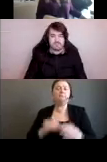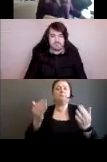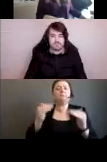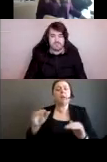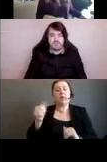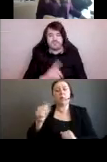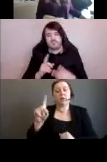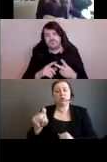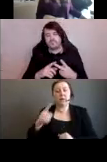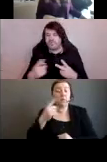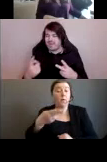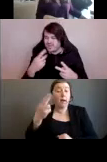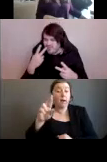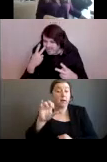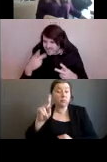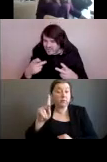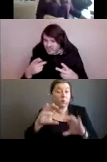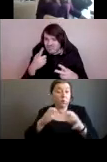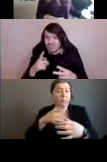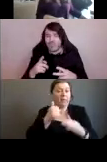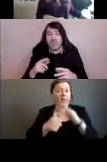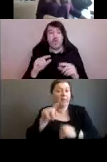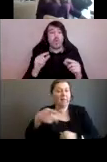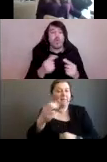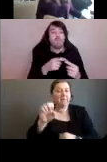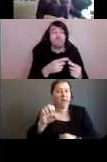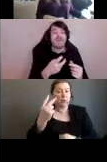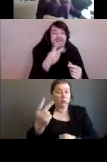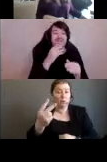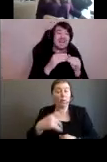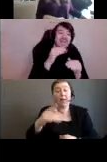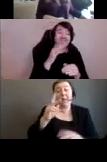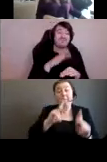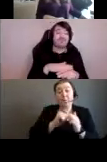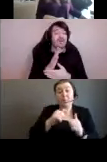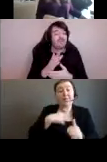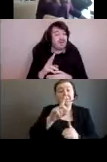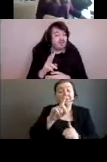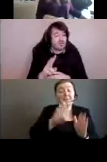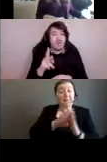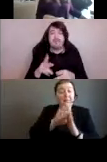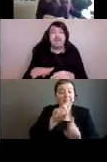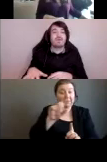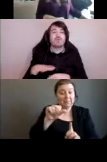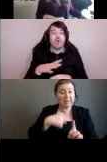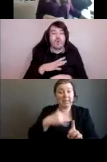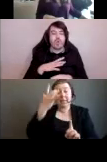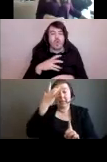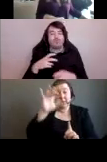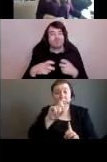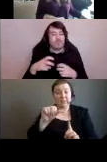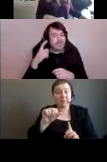Une autre question qu'on a reçue pour les groupes à risque élevé dans la phase 2, les gens avec des troubles intellectuels et